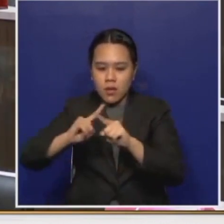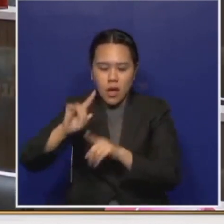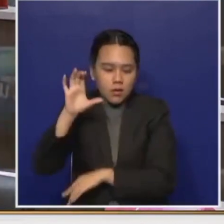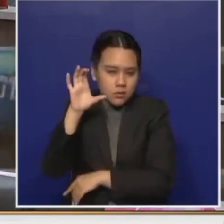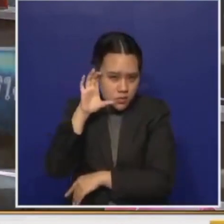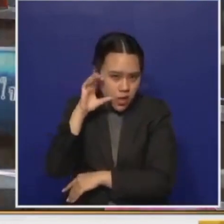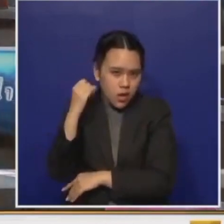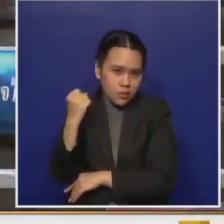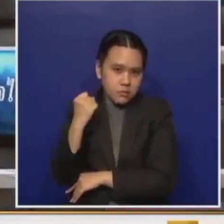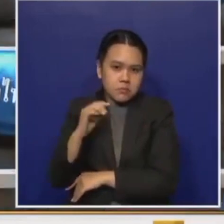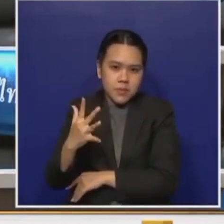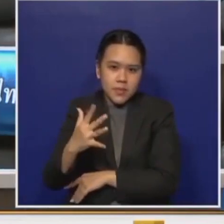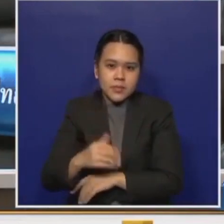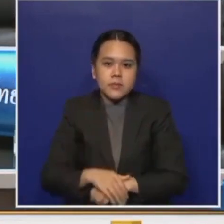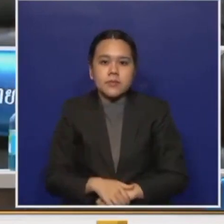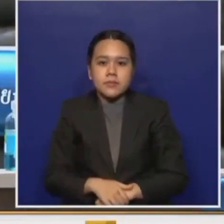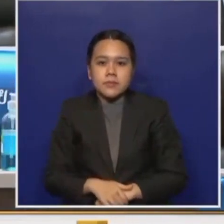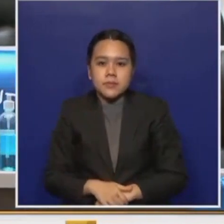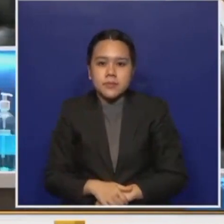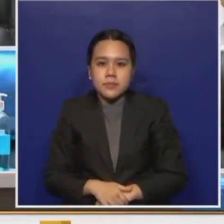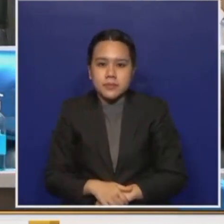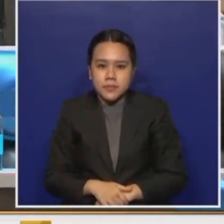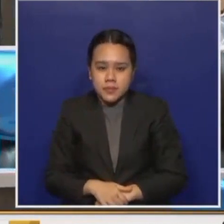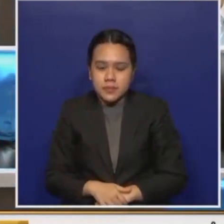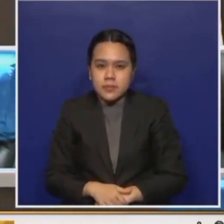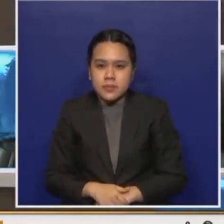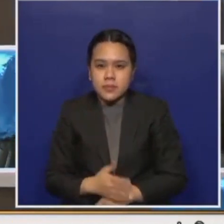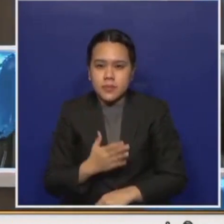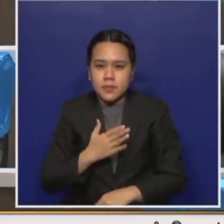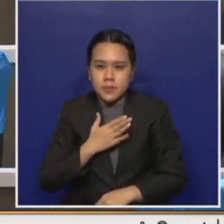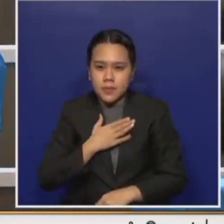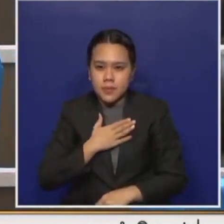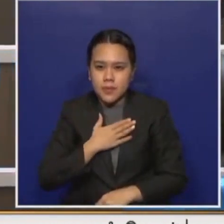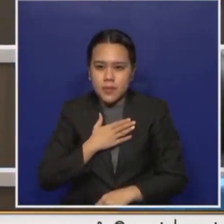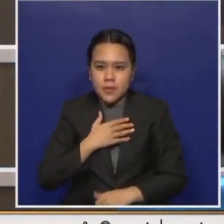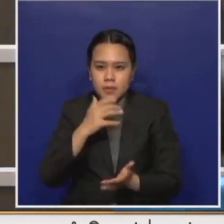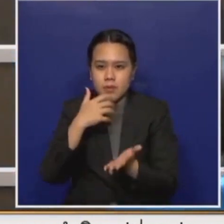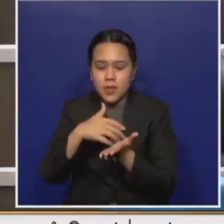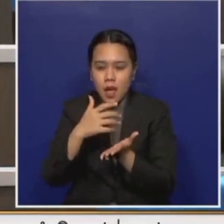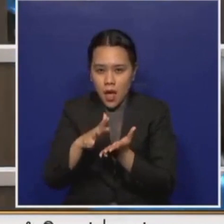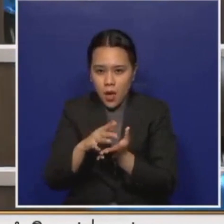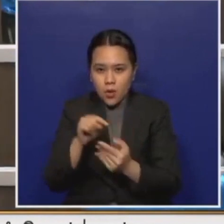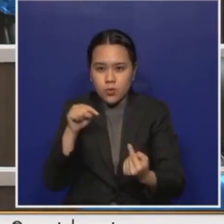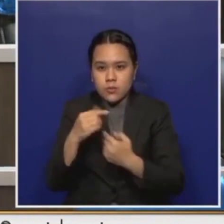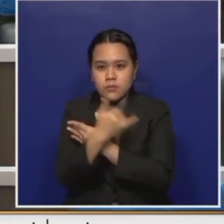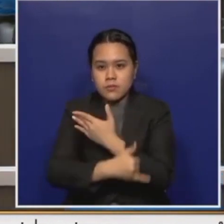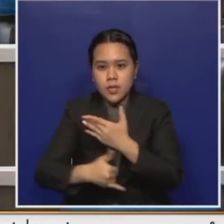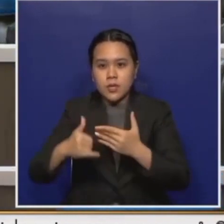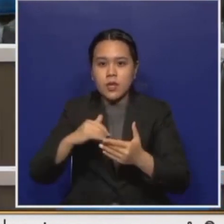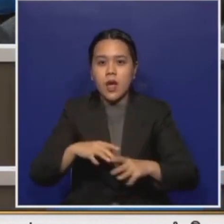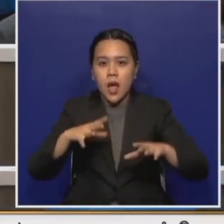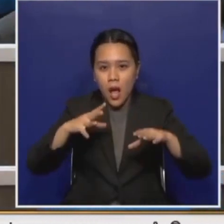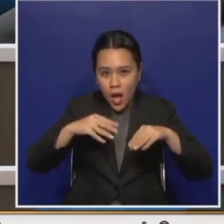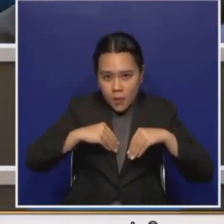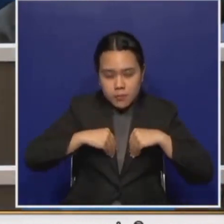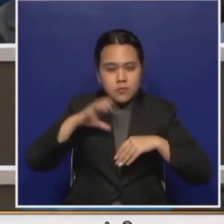ความชื่อมนจากต่ประเทศ เมื่สัครผมนำเรีนไปนะครับในมิติของการยอมรบนถือแตว่าสิงหน่งที่จะเกิดป